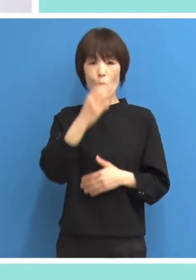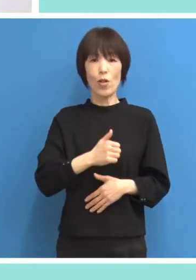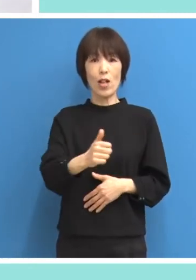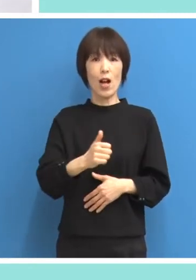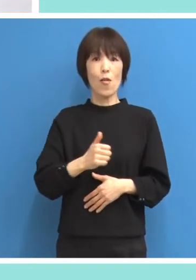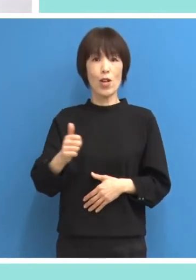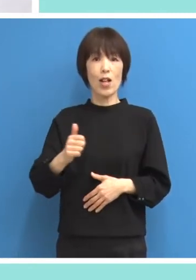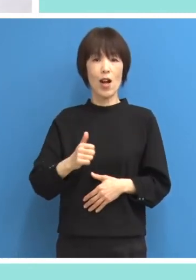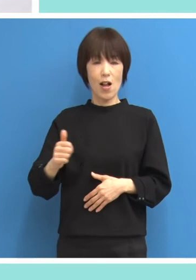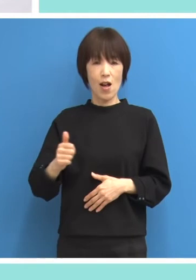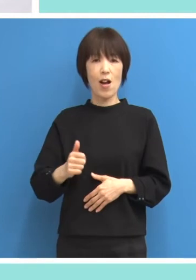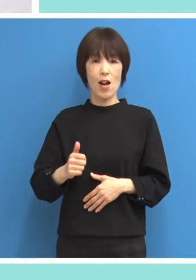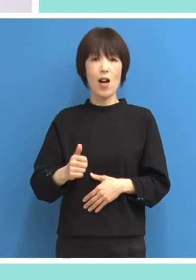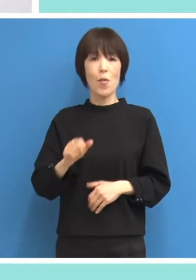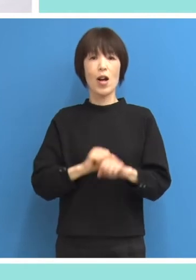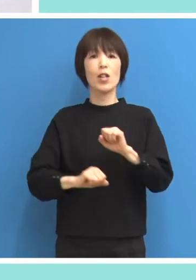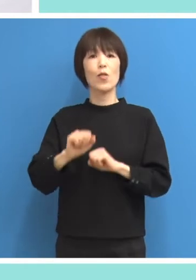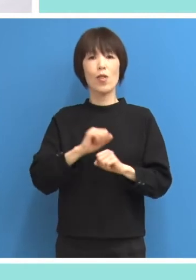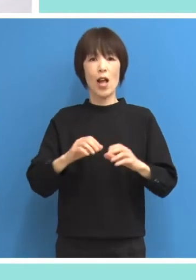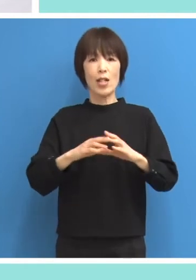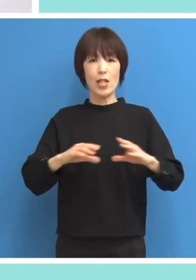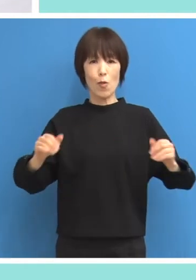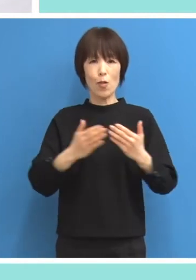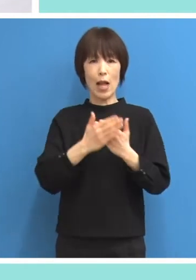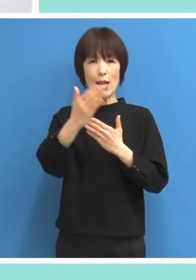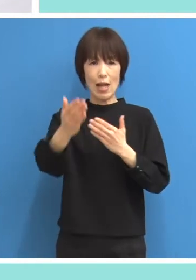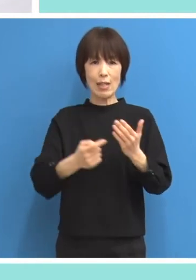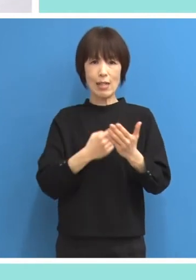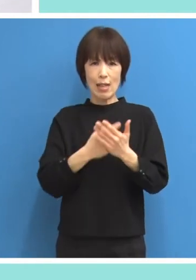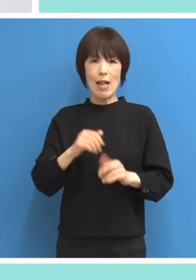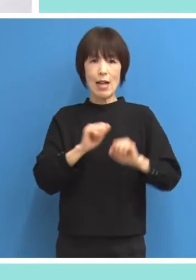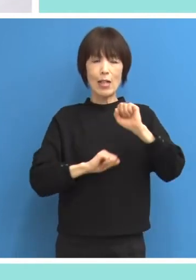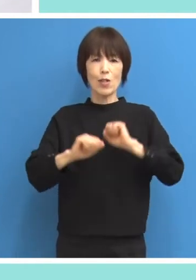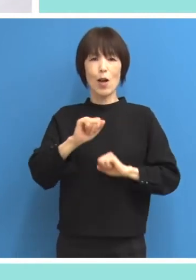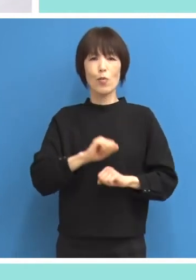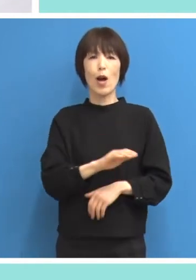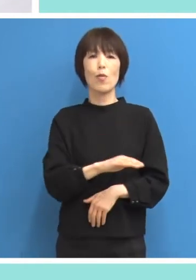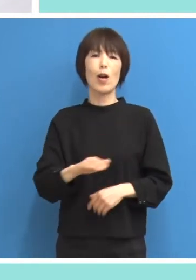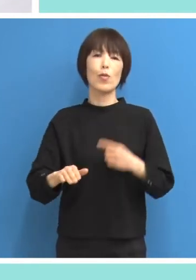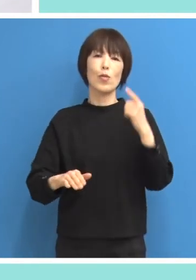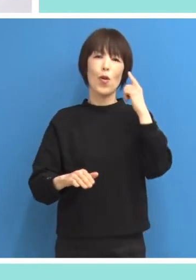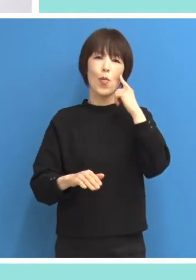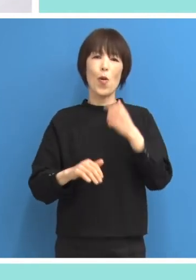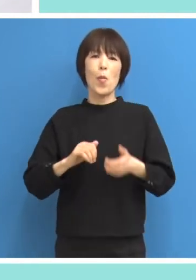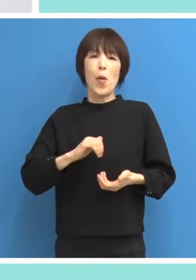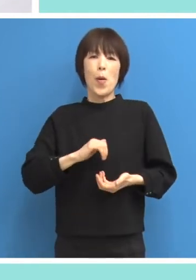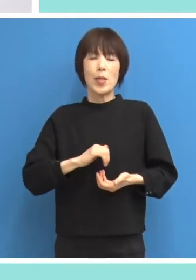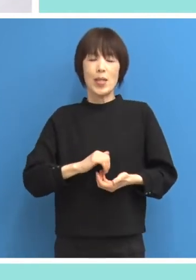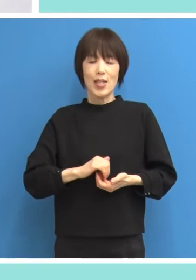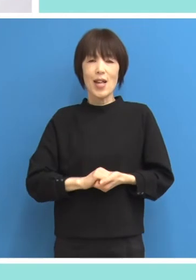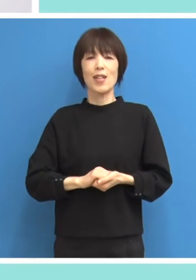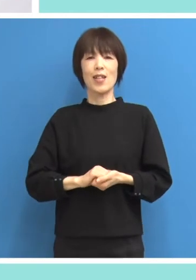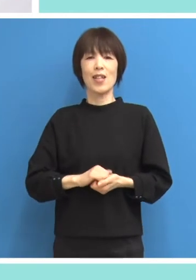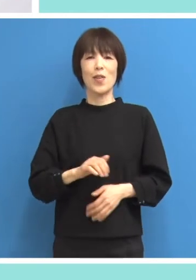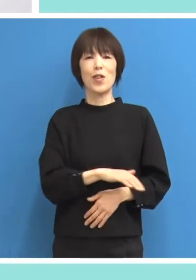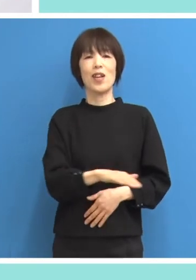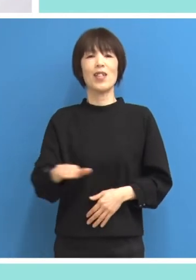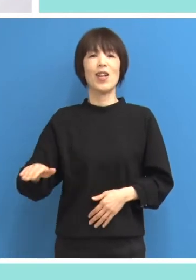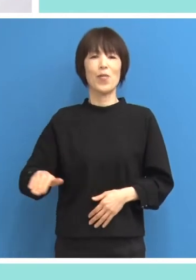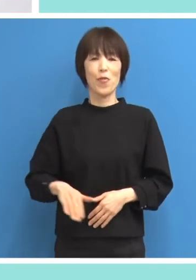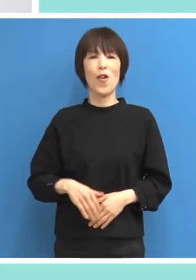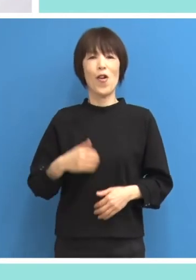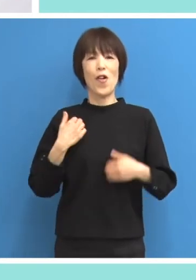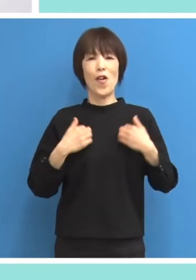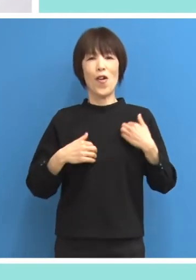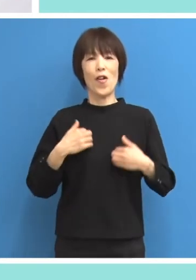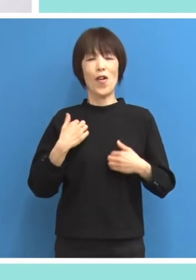ってですね、大活躍して全国の舞台で大暴れしてくれると思うので、ぜひまあそういった大村の大村っ子の活